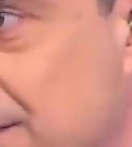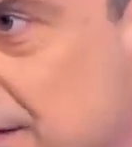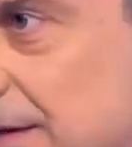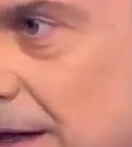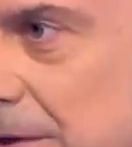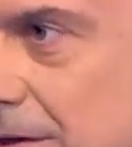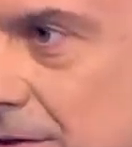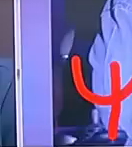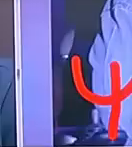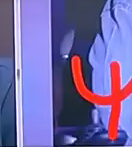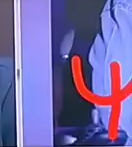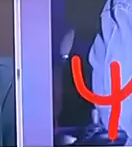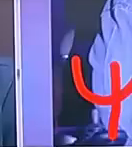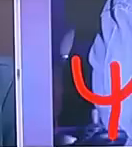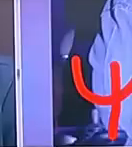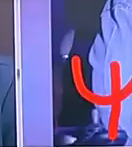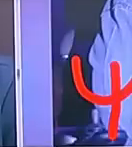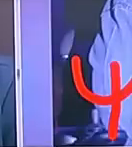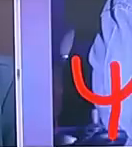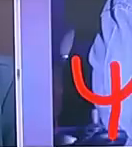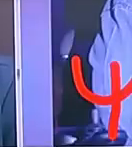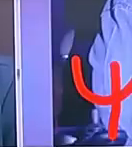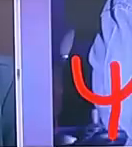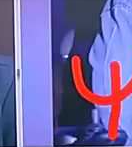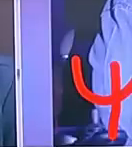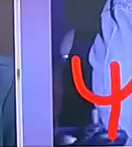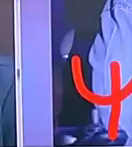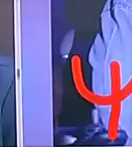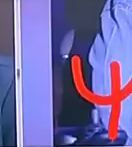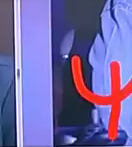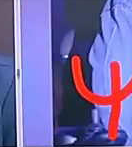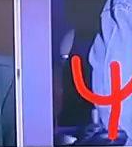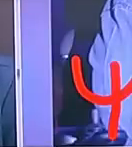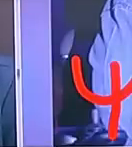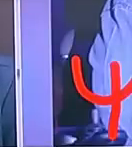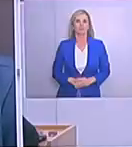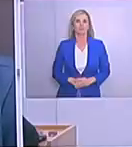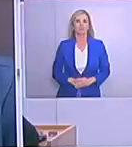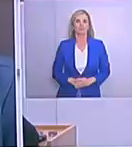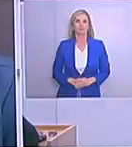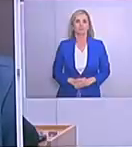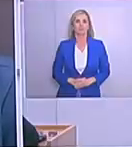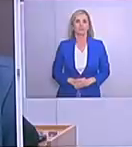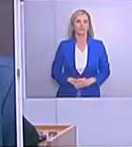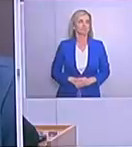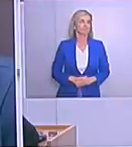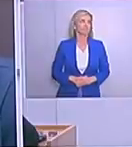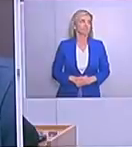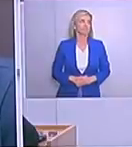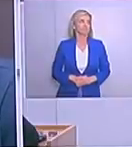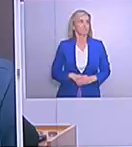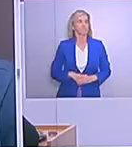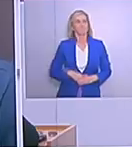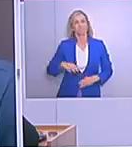τώρα κάθε σχέση, δεν έχετε κάποια σχέση, ούτε με την κυρία Κωνσταντοπούλου, ούτε με την Πλεύση Ελευθερίας, δεν υπάρχει κανένα σημείο επαφής. Ασφαλώς, και θεώρησα έντιμο